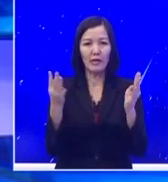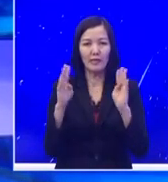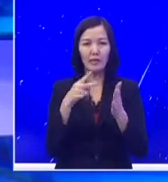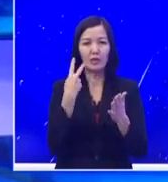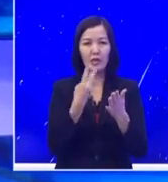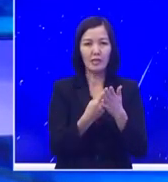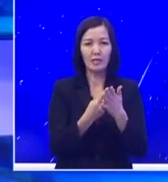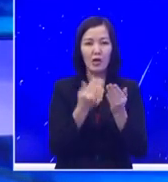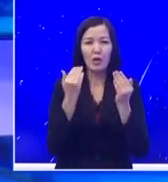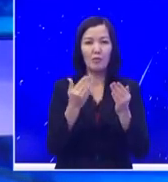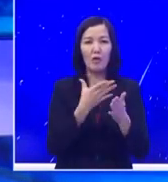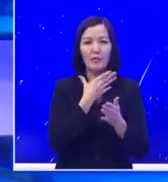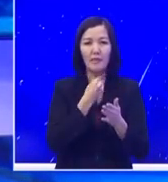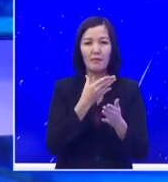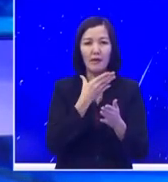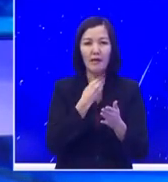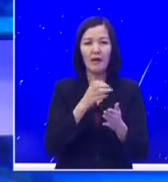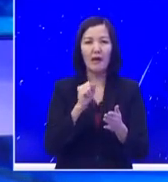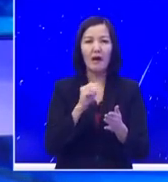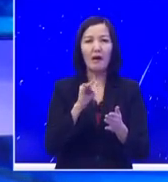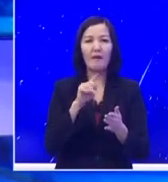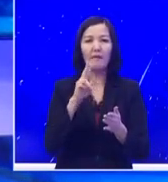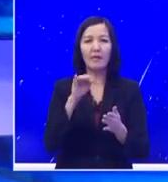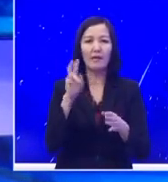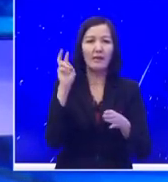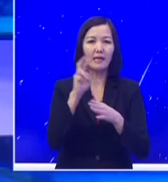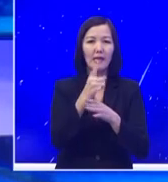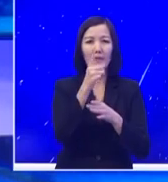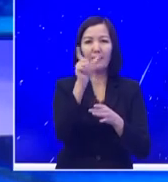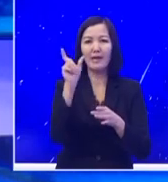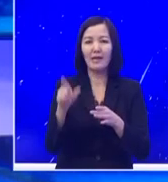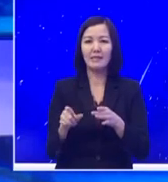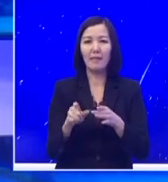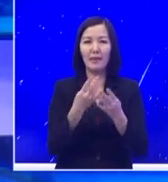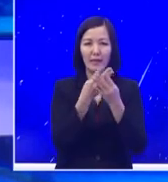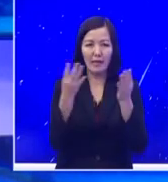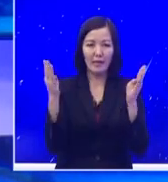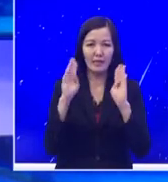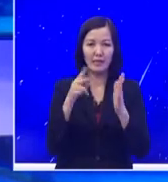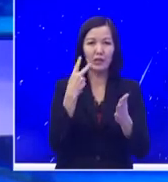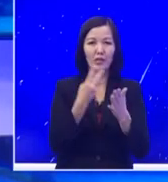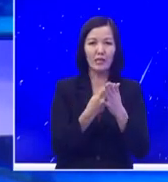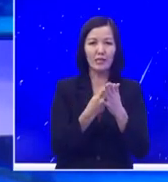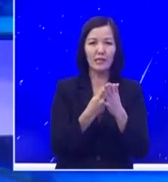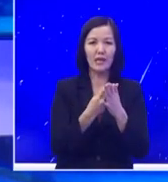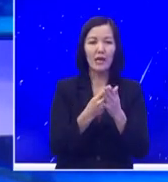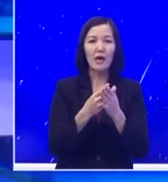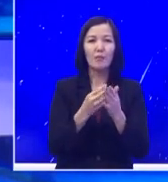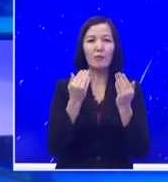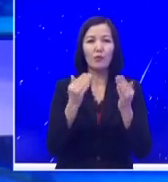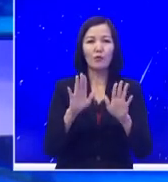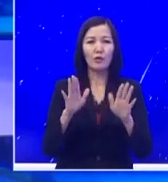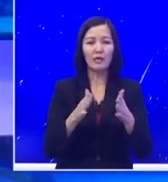жатқызылғандар санатынан. Бұған қоса Семейге Африкадан келген бір азамат карантинге жатқызылды. Осы жағдайларға қарай бүгін